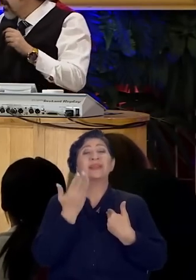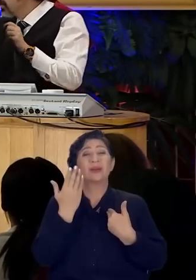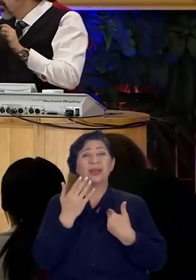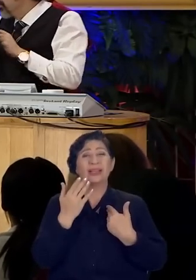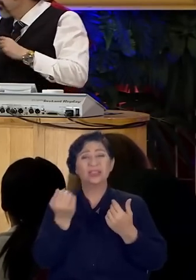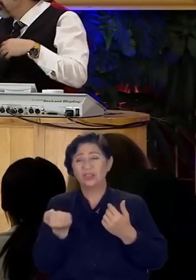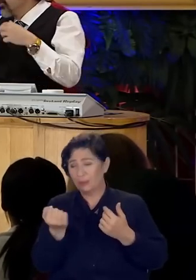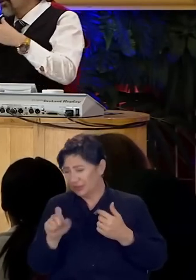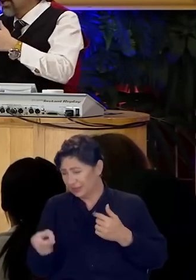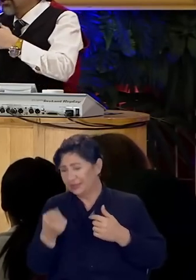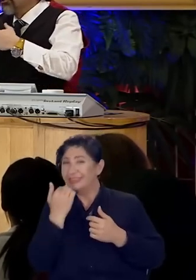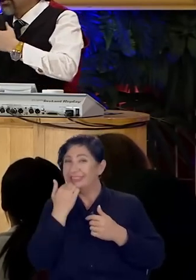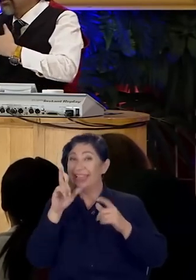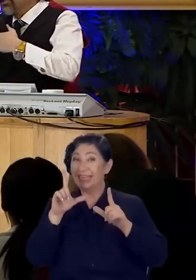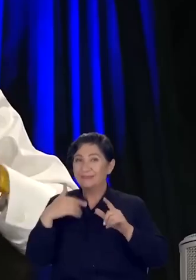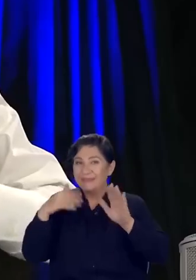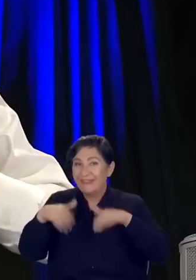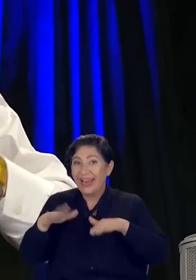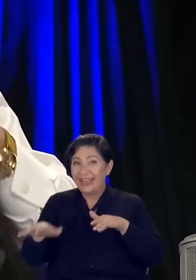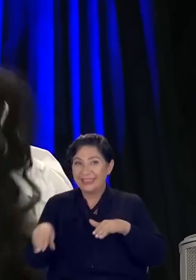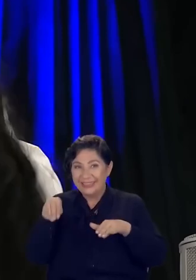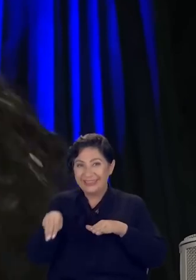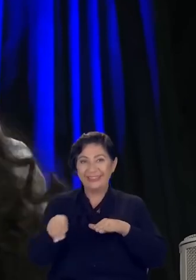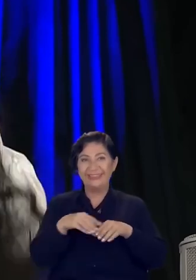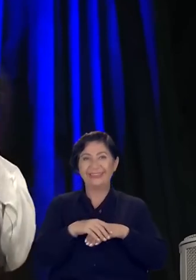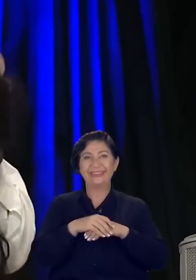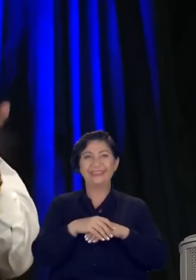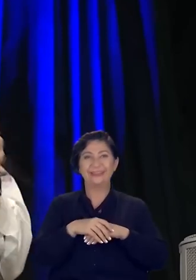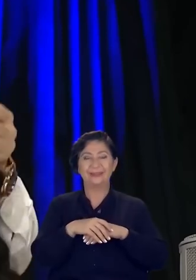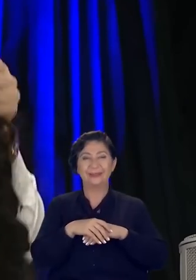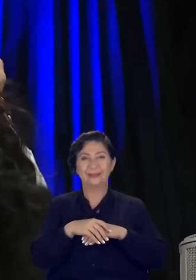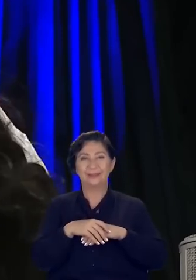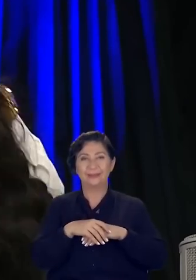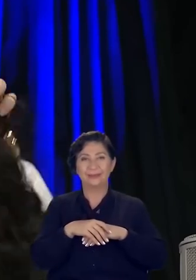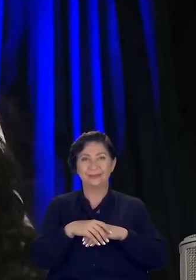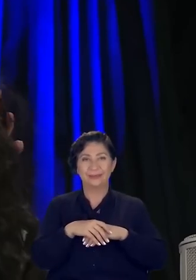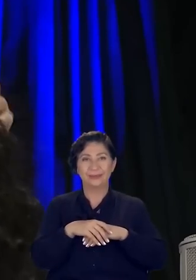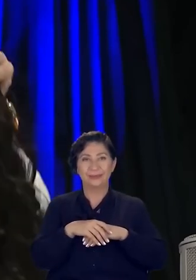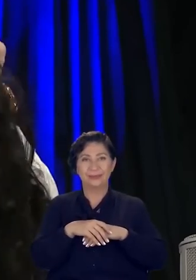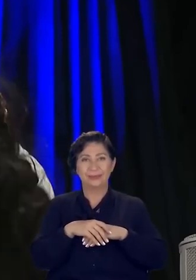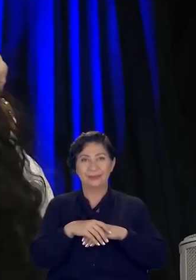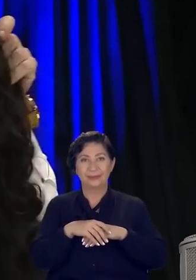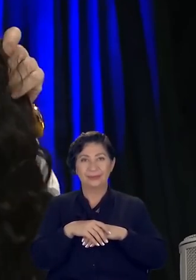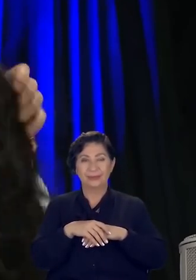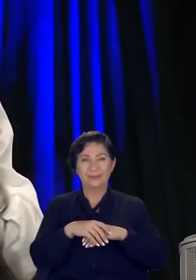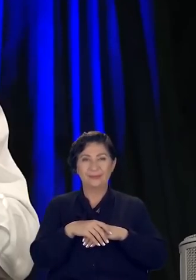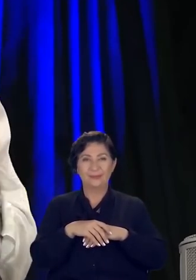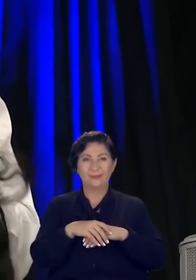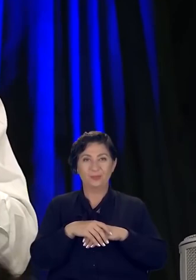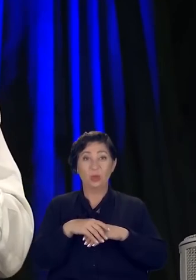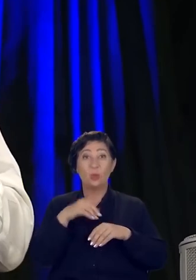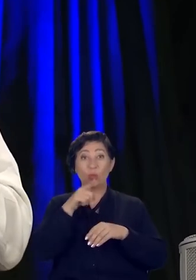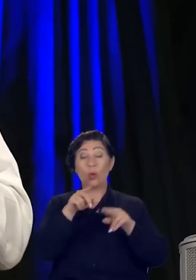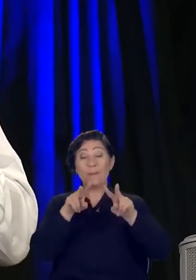burada çekmecede bulunduruyoruz. Her an oynayabilirim diye. Bunu da şey yapıyorum.